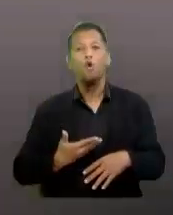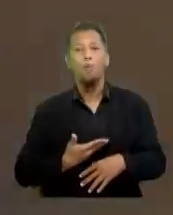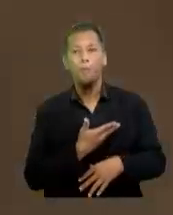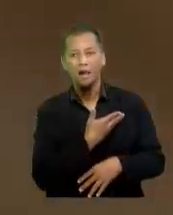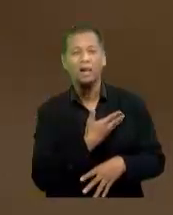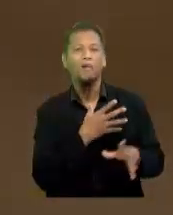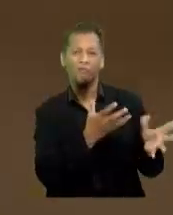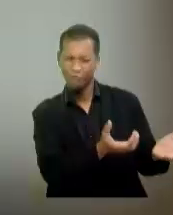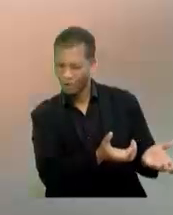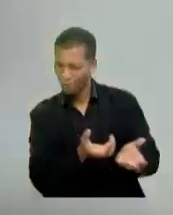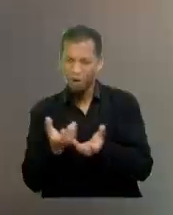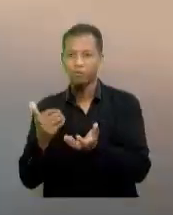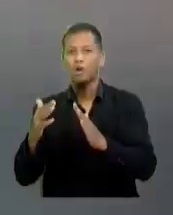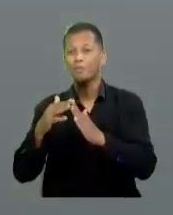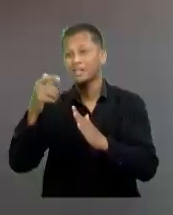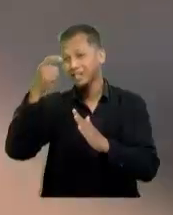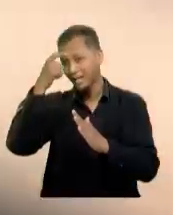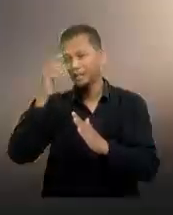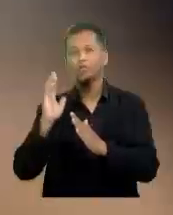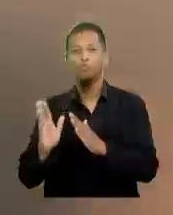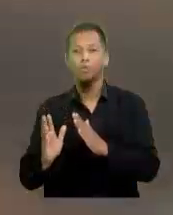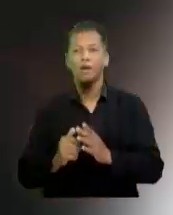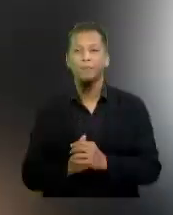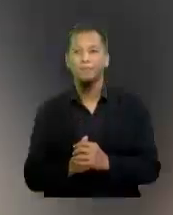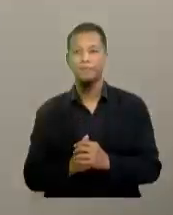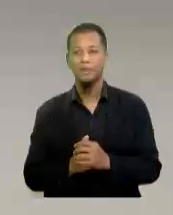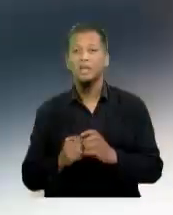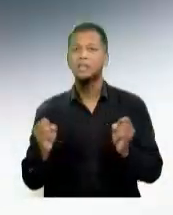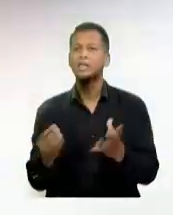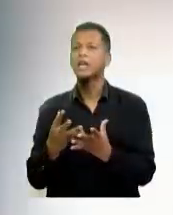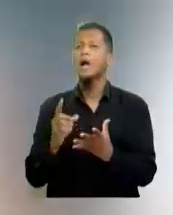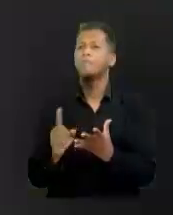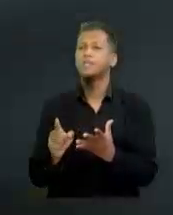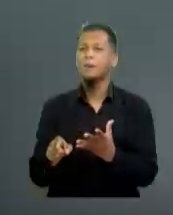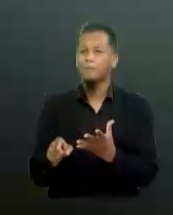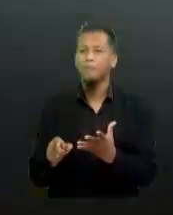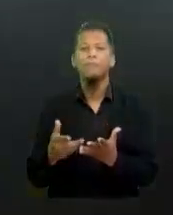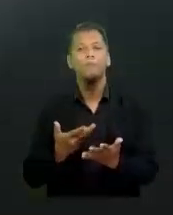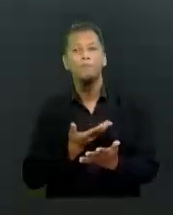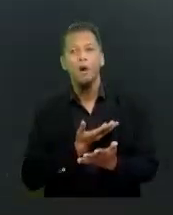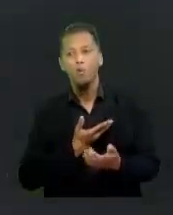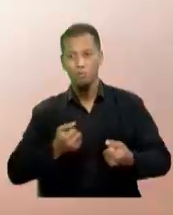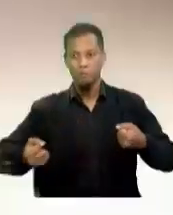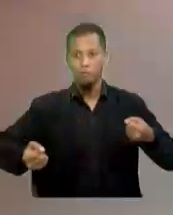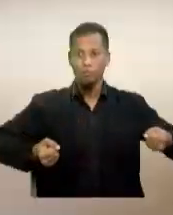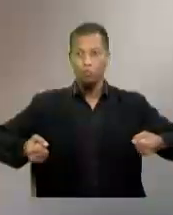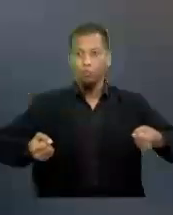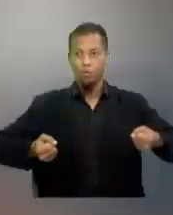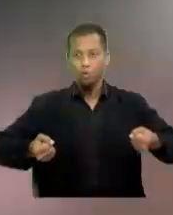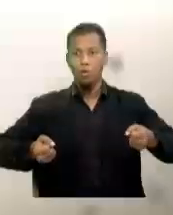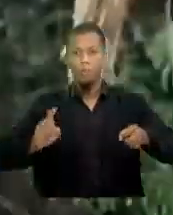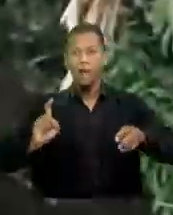dilarikan ke puskesmas terdekat. Insiden ini berawal saat pekerja hendak memasukkan material galian pasir dan batu ke dalam truk menggunakan